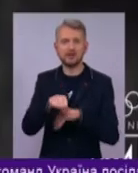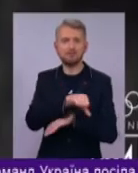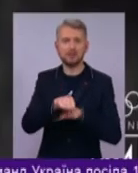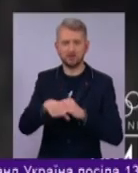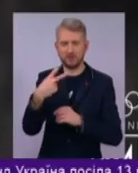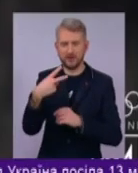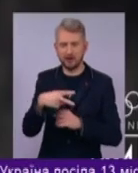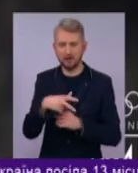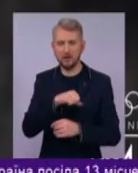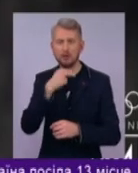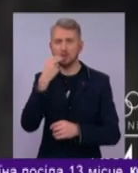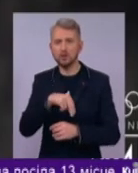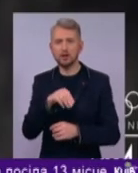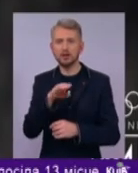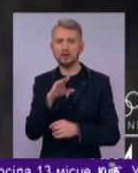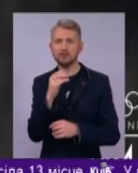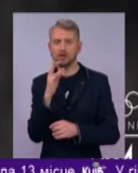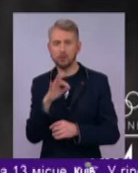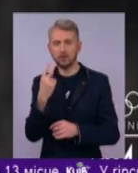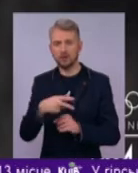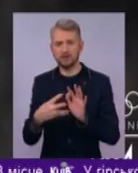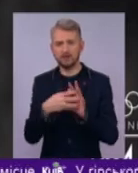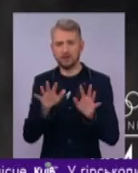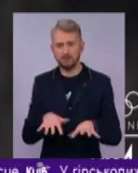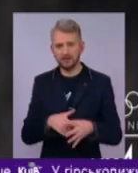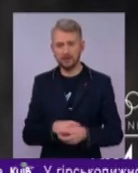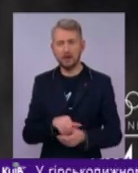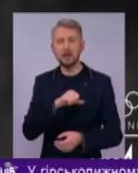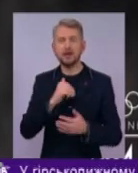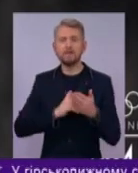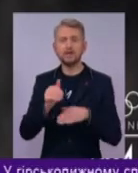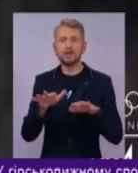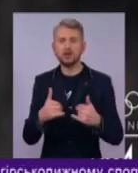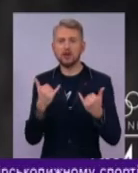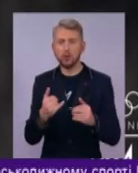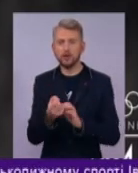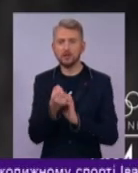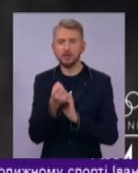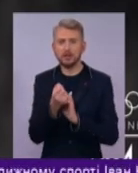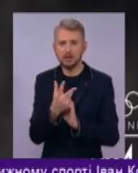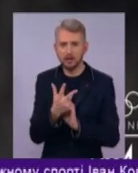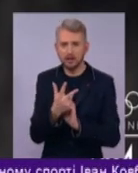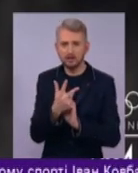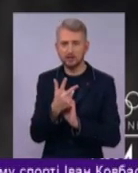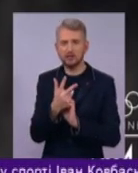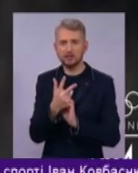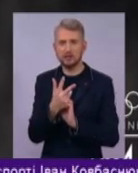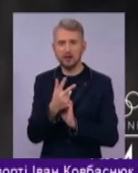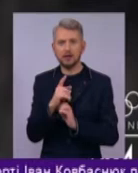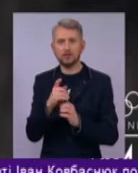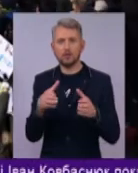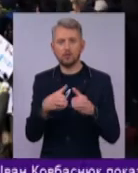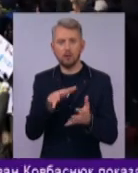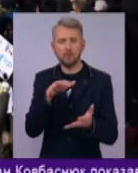топ-20. Найкращий з них – Артем Тищенко, 29-й. Найвище місце сьогодні – 13 з 13 команд посіли саночники